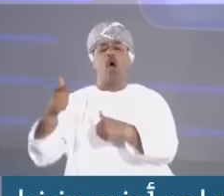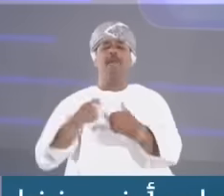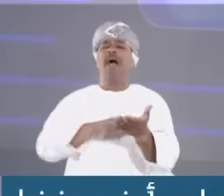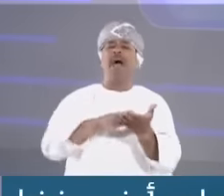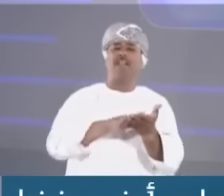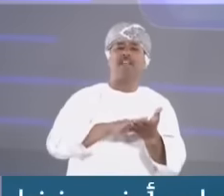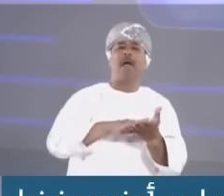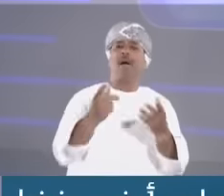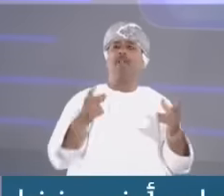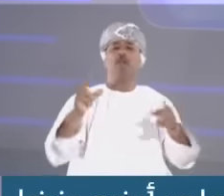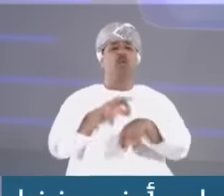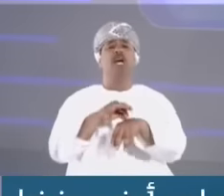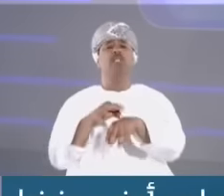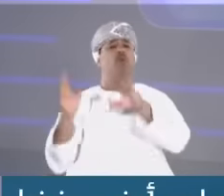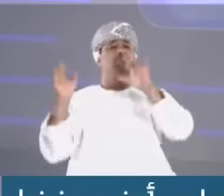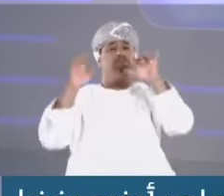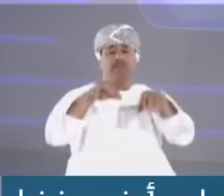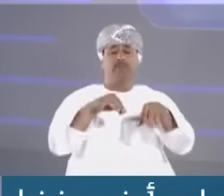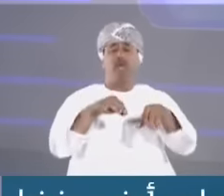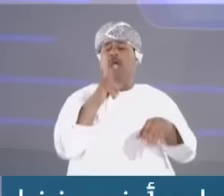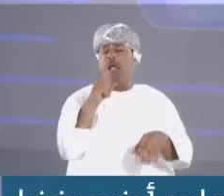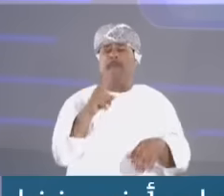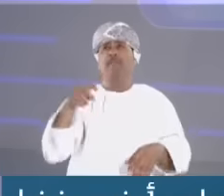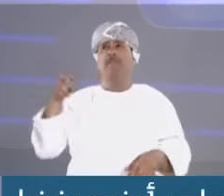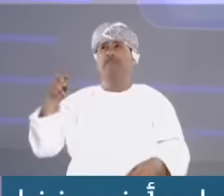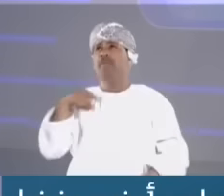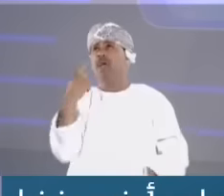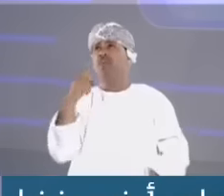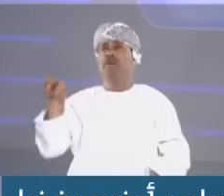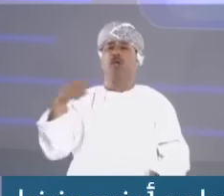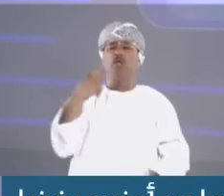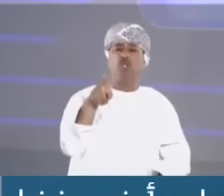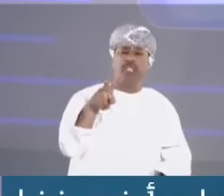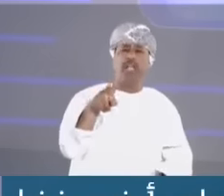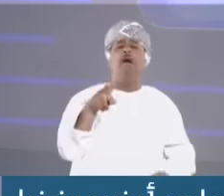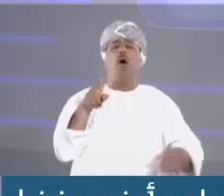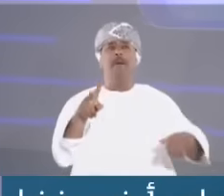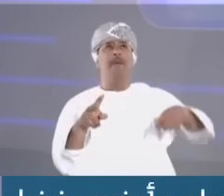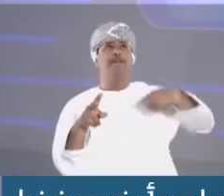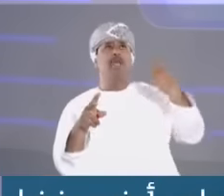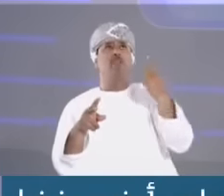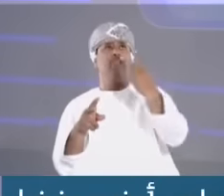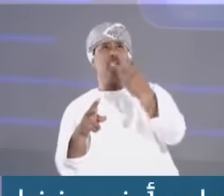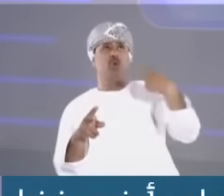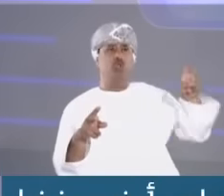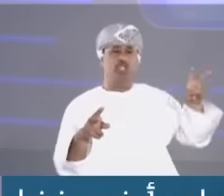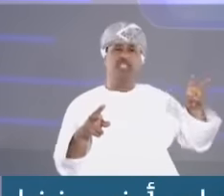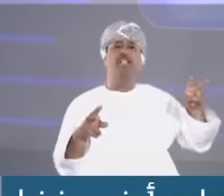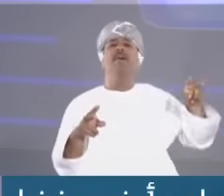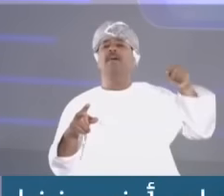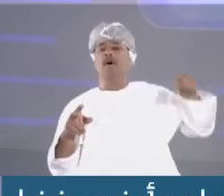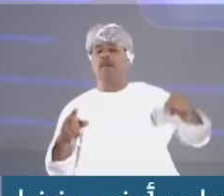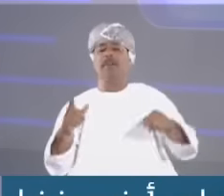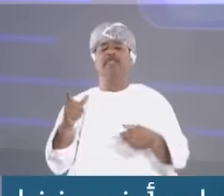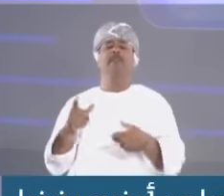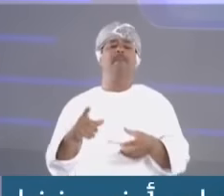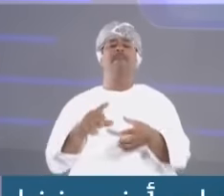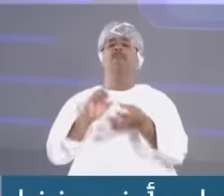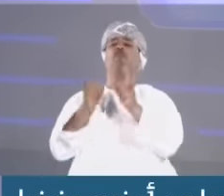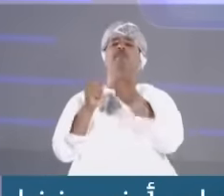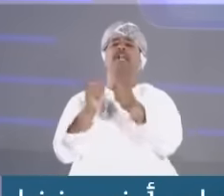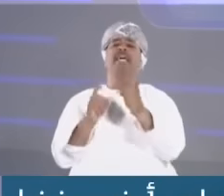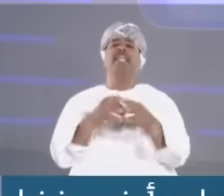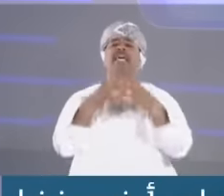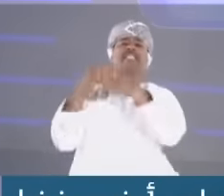ووسط جماهيره ب 128 نقطة مقابل 122 نقطة ضمن دور الرابطة الأمريكية